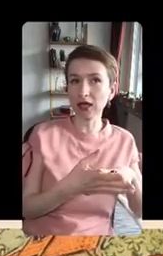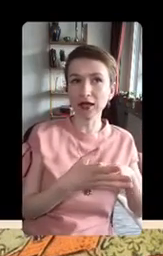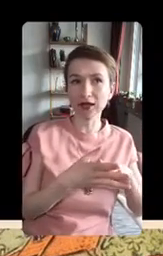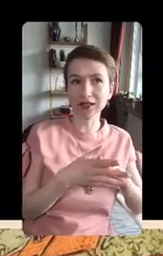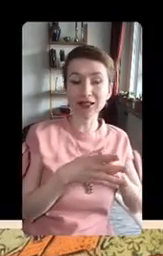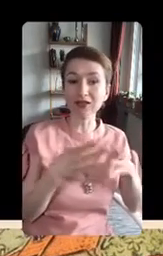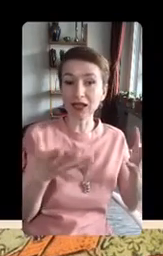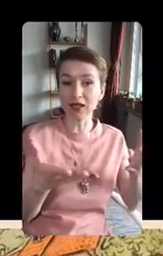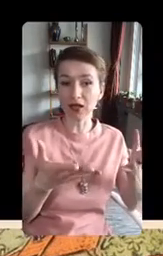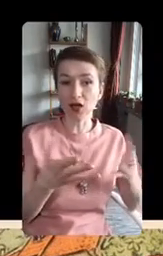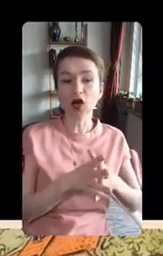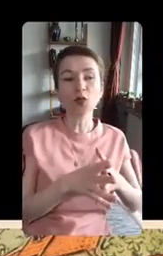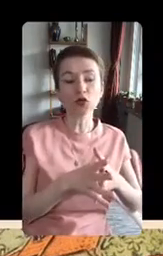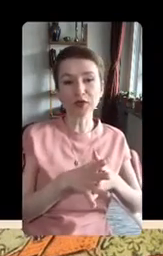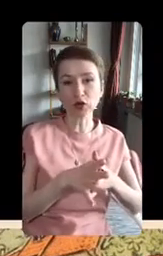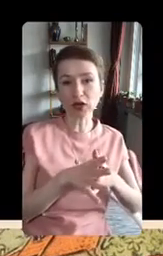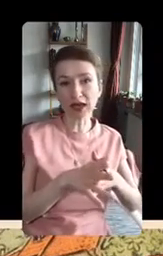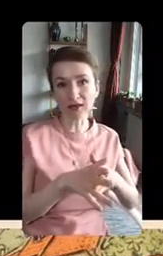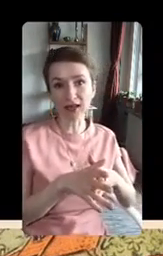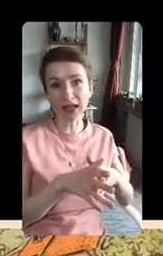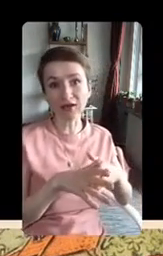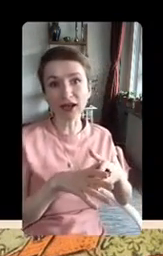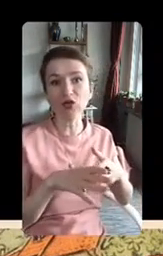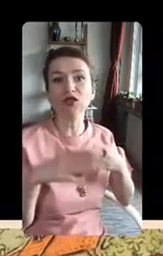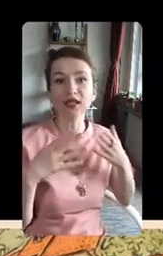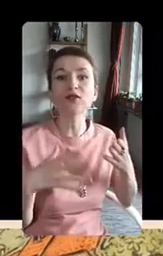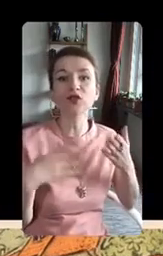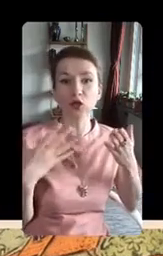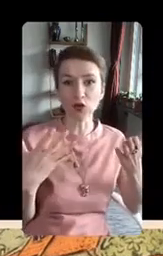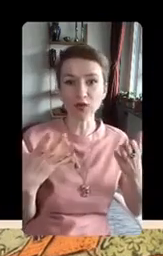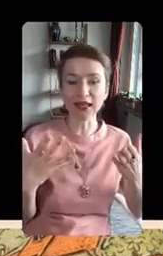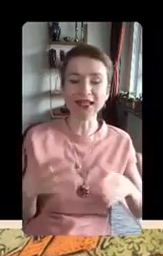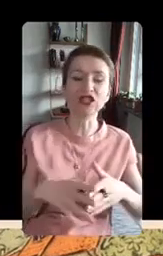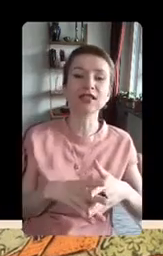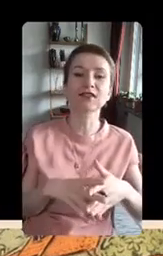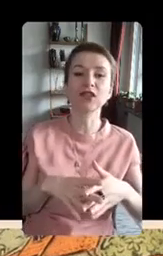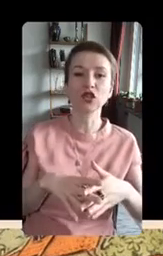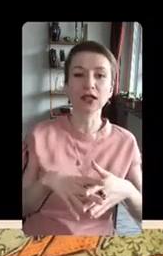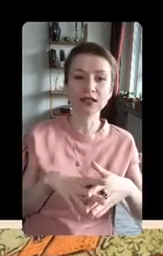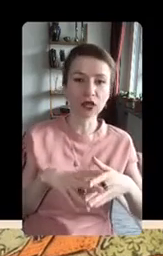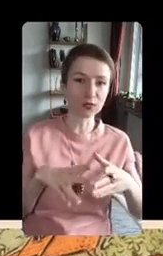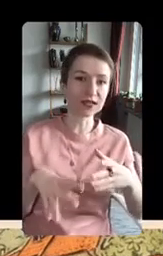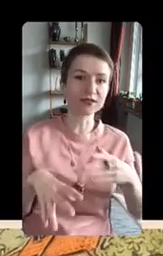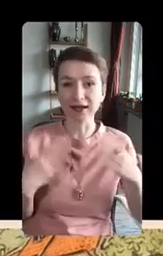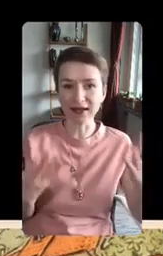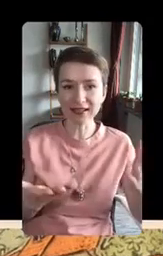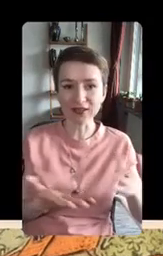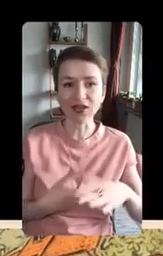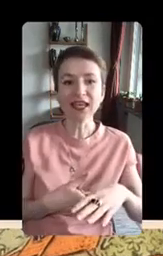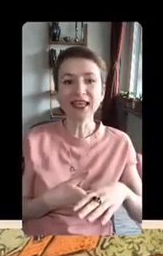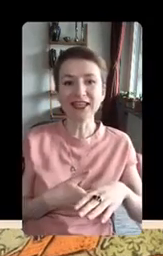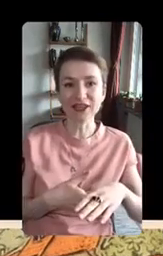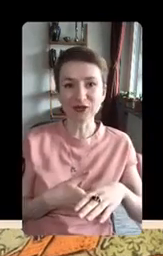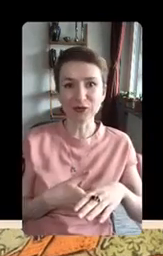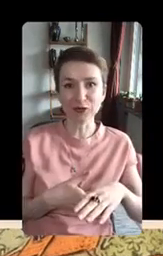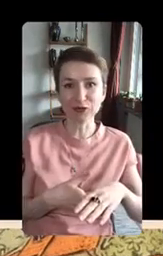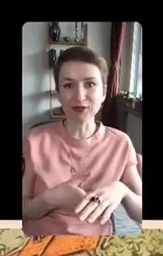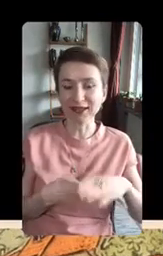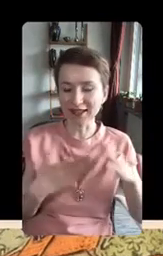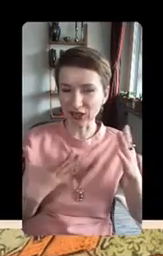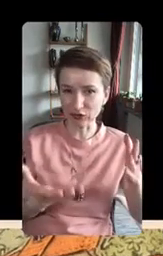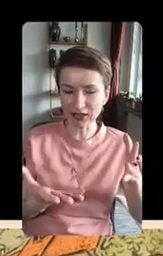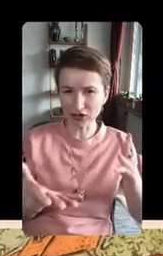советское явление. Плюс, поскольку я являюсь гидом в Стокгольме, я часто встречалась с людьми американцев и